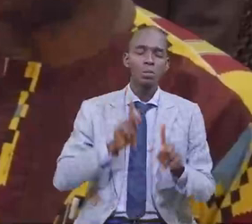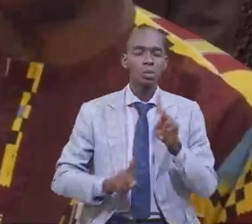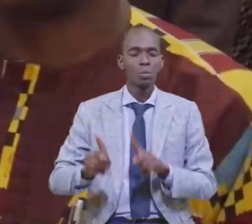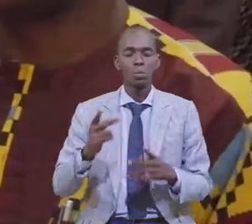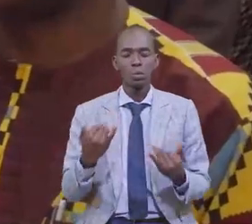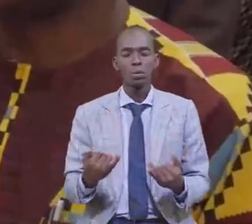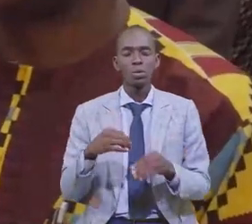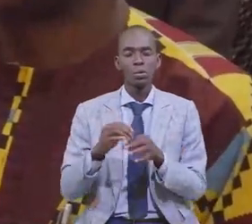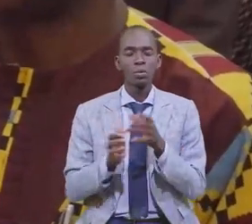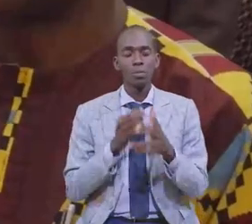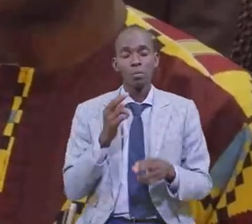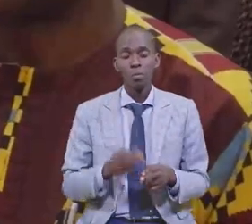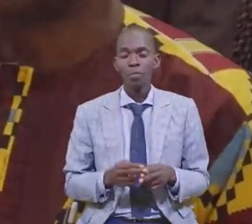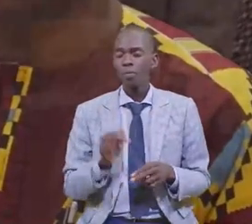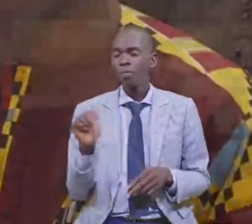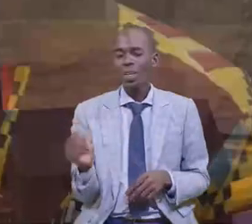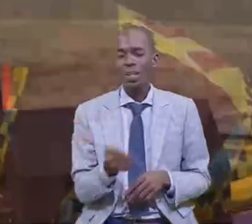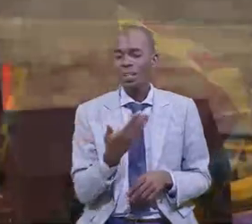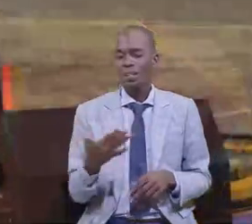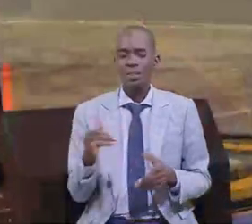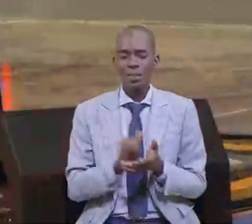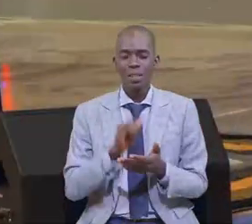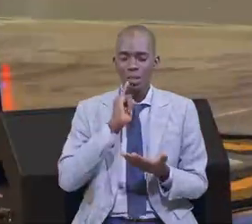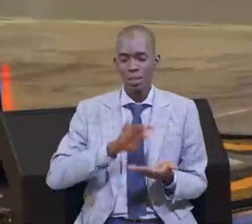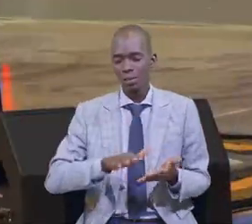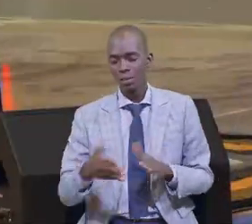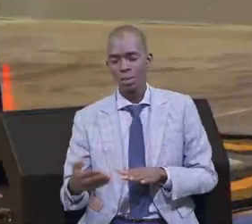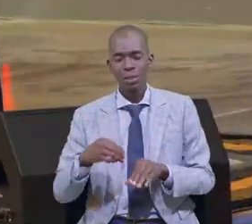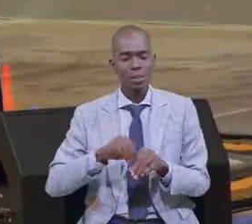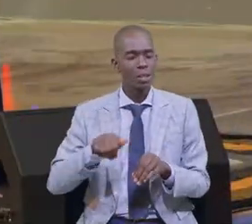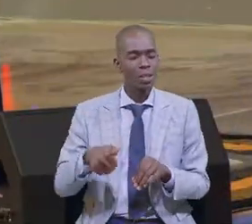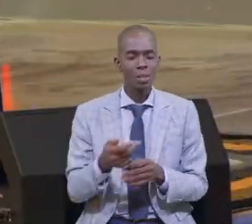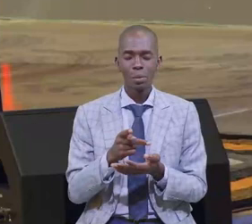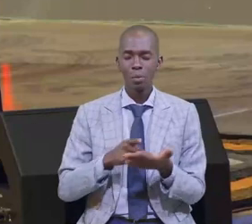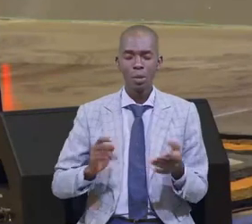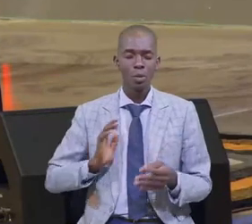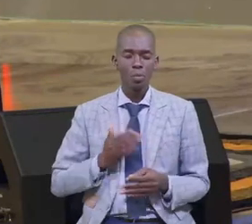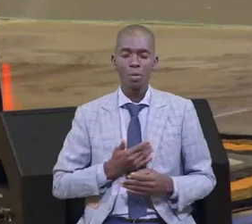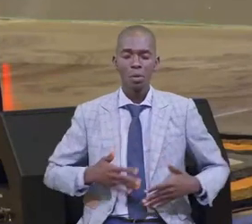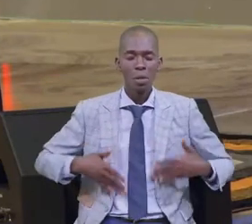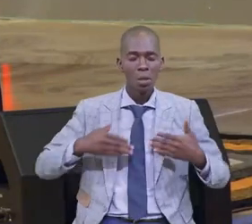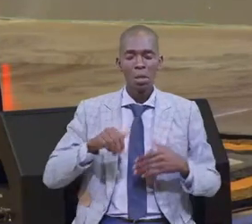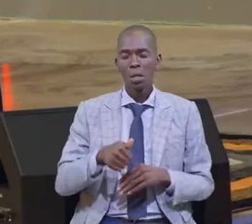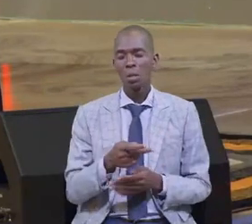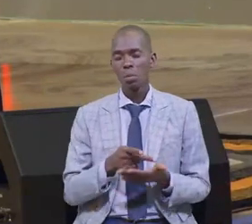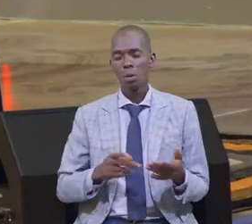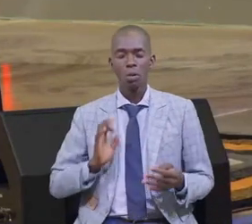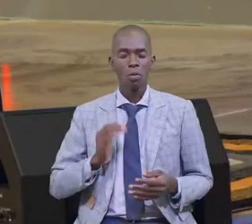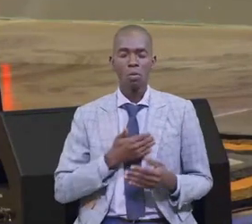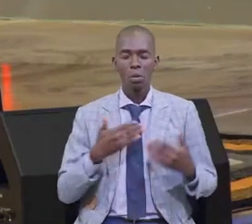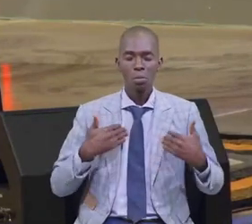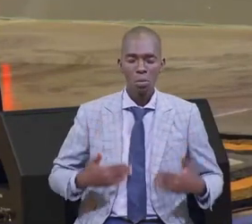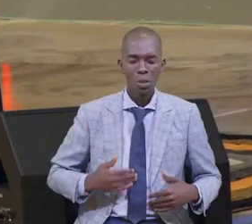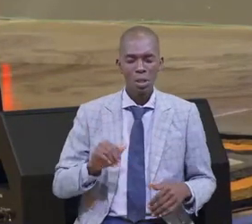nom de Jésus-Christ. Tout ce qui est mort dans une partie de notre vie, dans une partie du